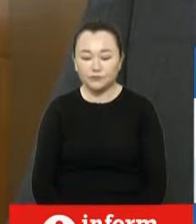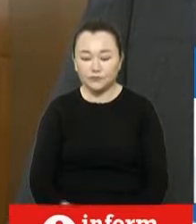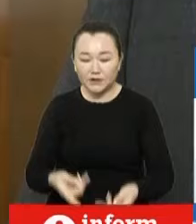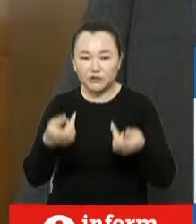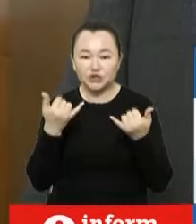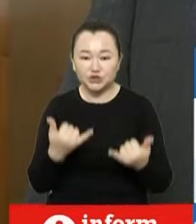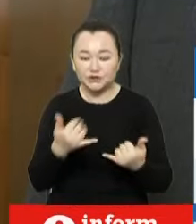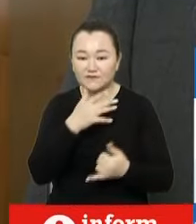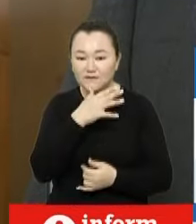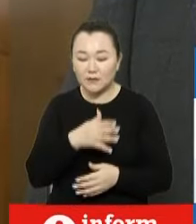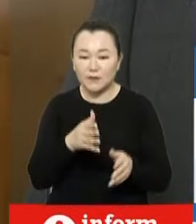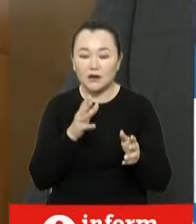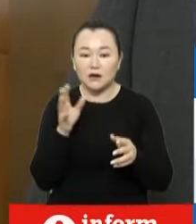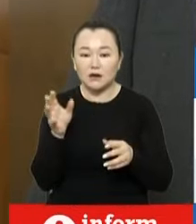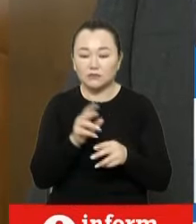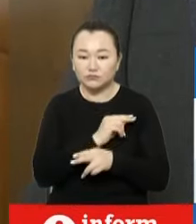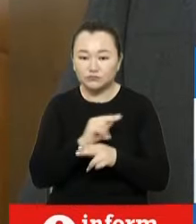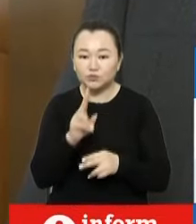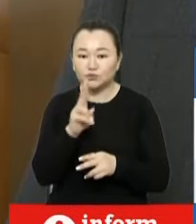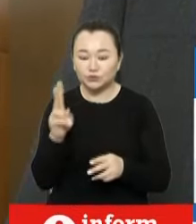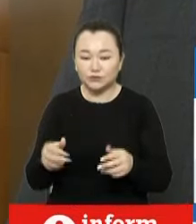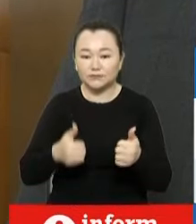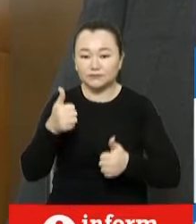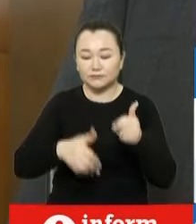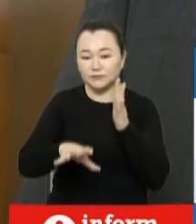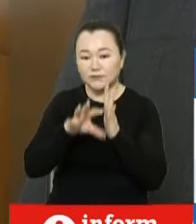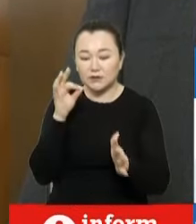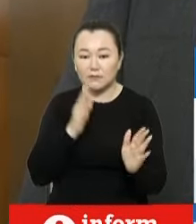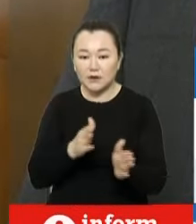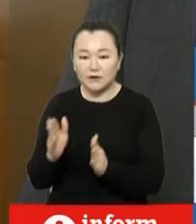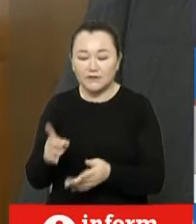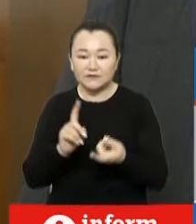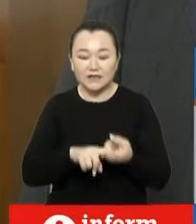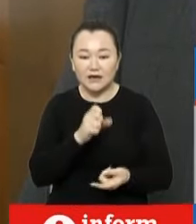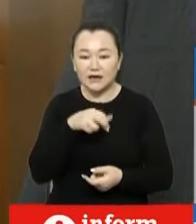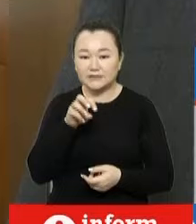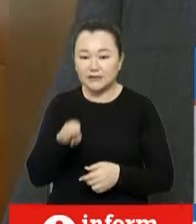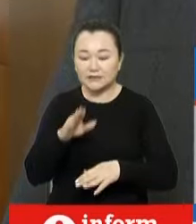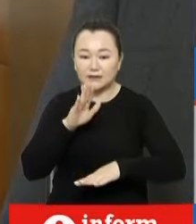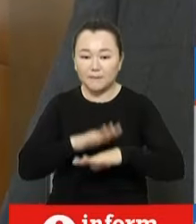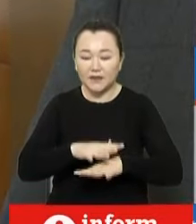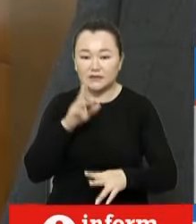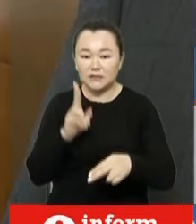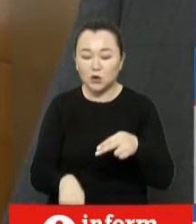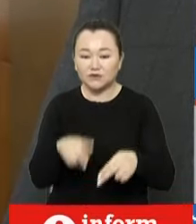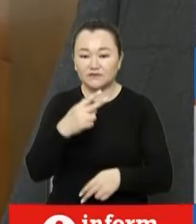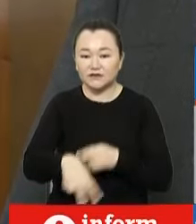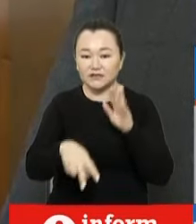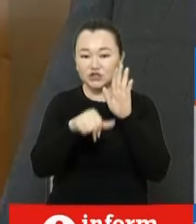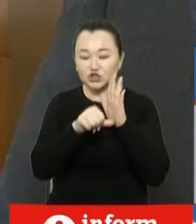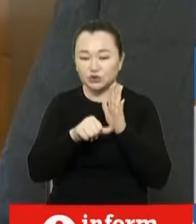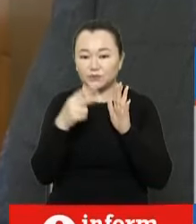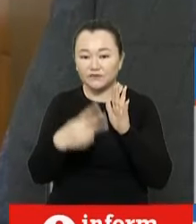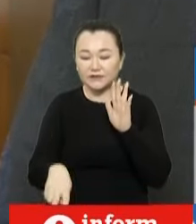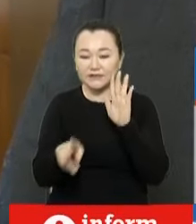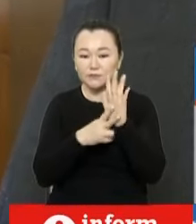году подрядчики определяются по правилам азиатского банка ожидается что эти работы будут завершены в 2026 в